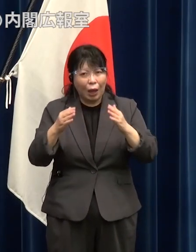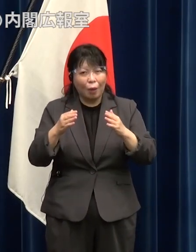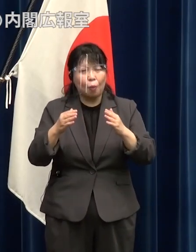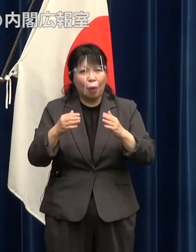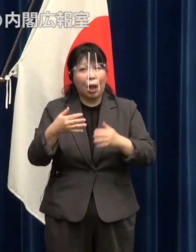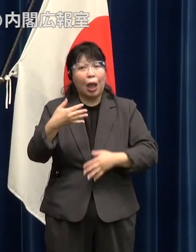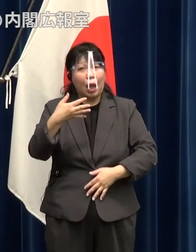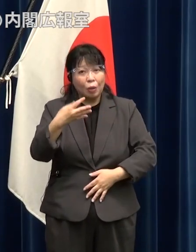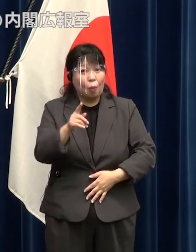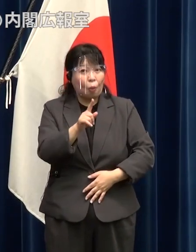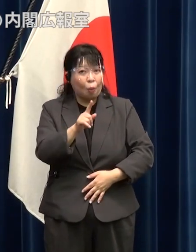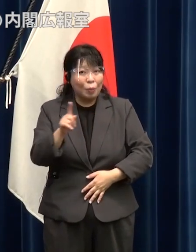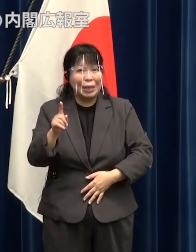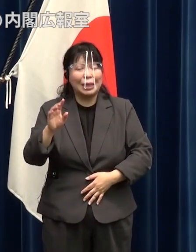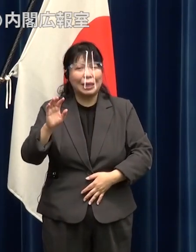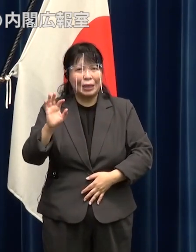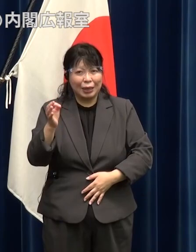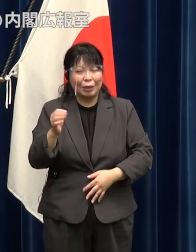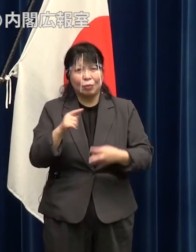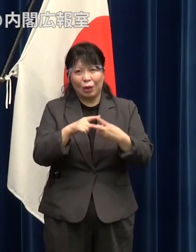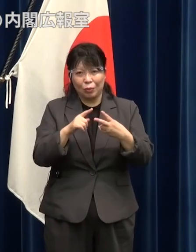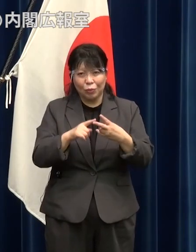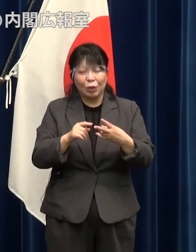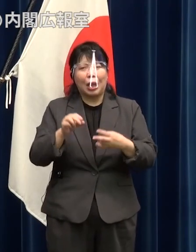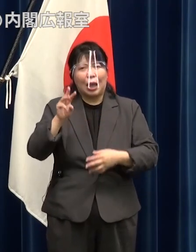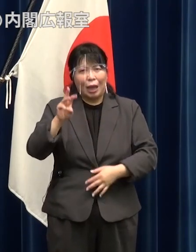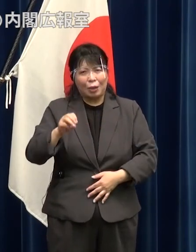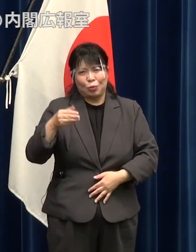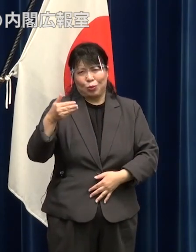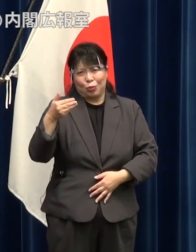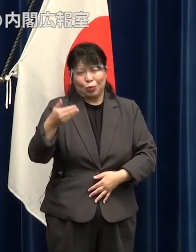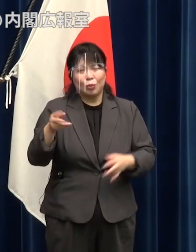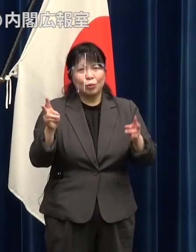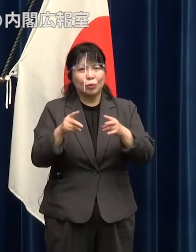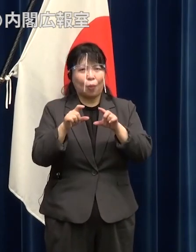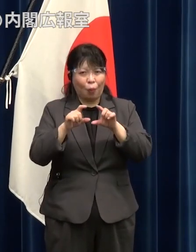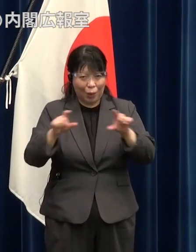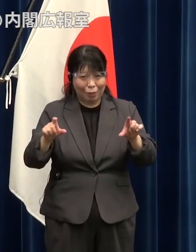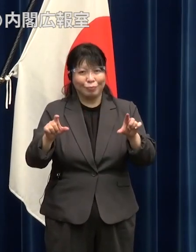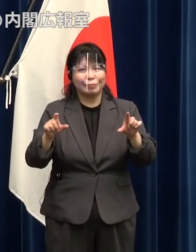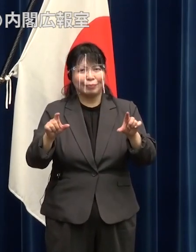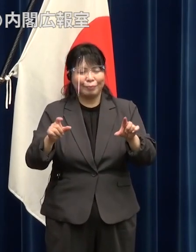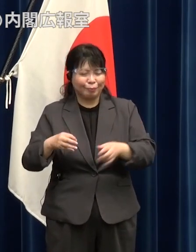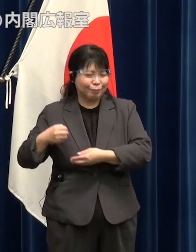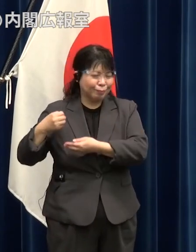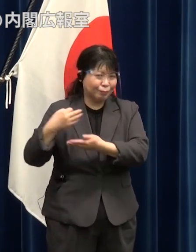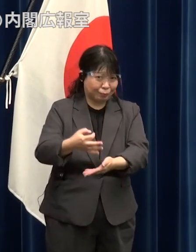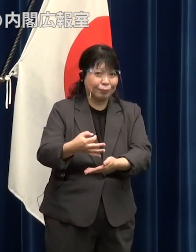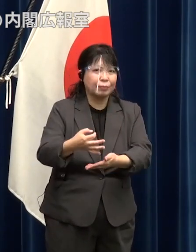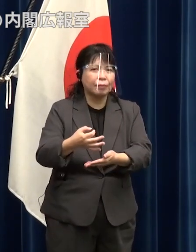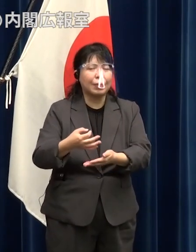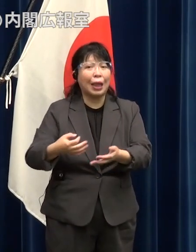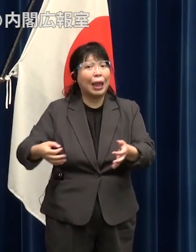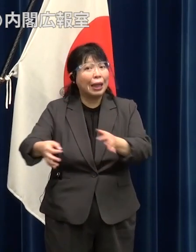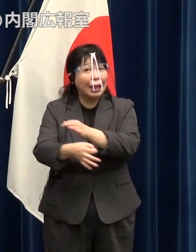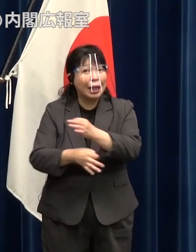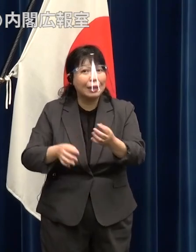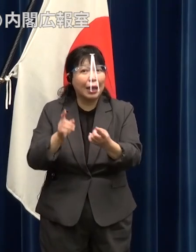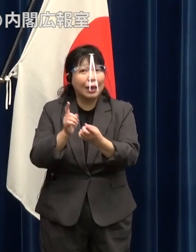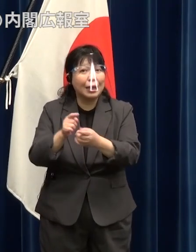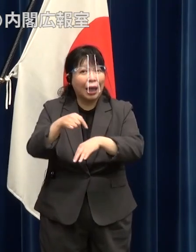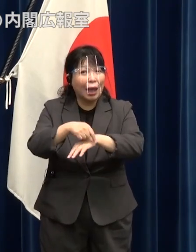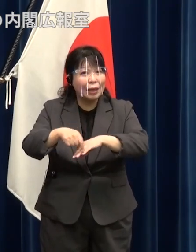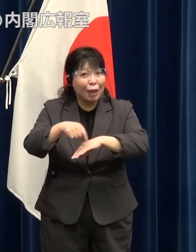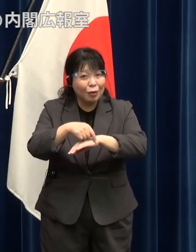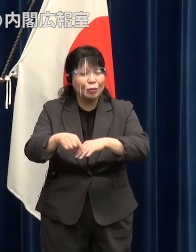政支出39兆円という今回の経済対策の規模について活